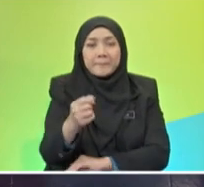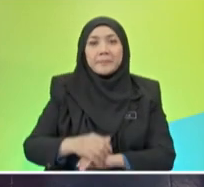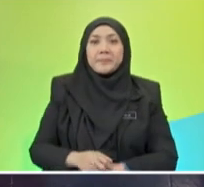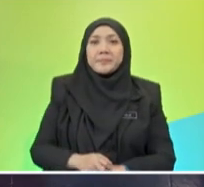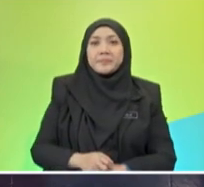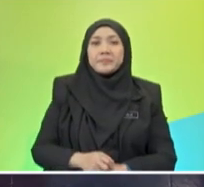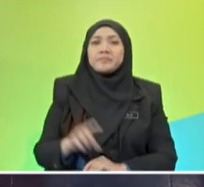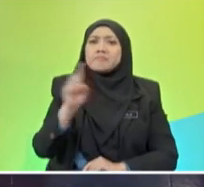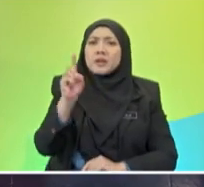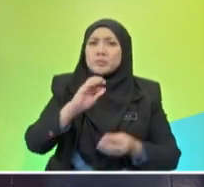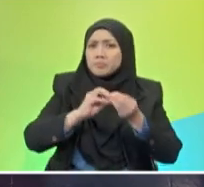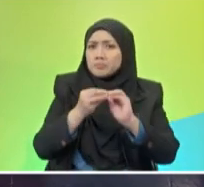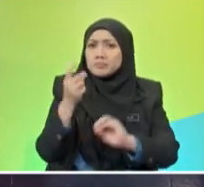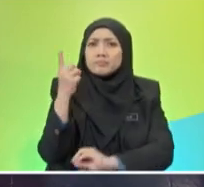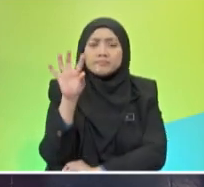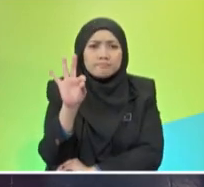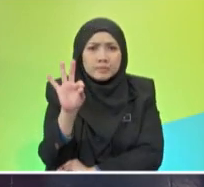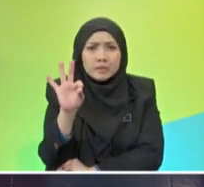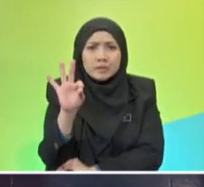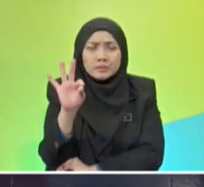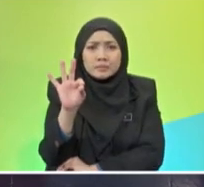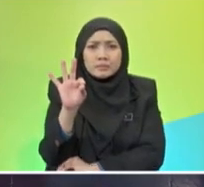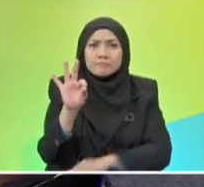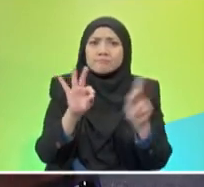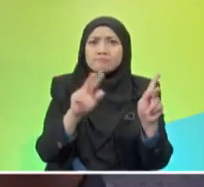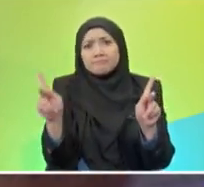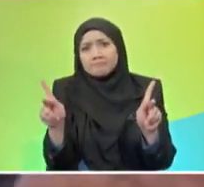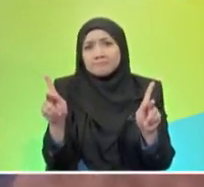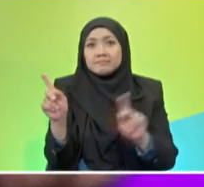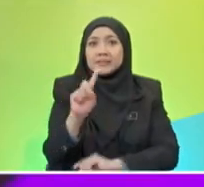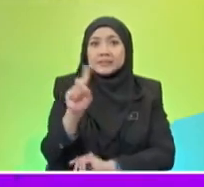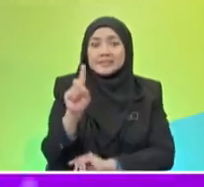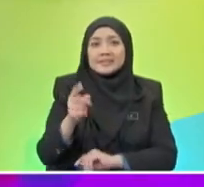Yang mana nombor sembilan? Sebelah kanan ke sebelah kiri?